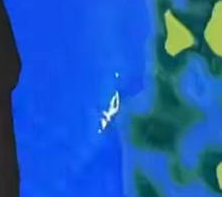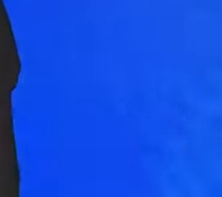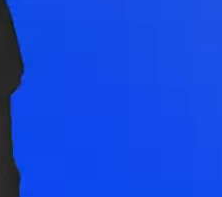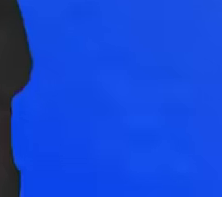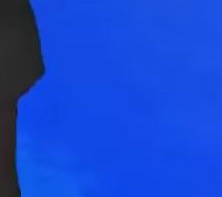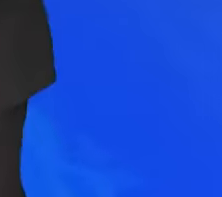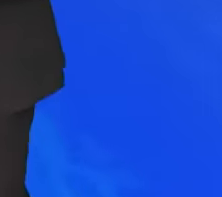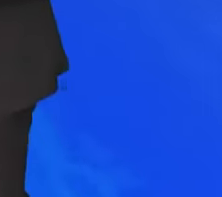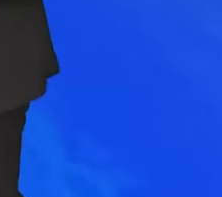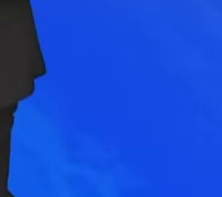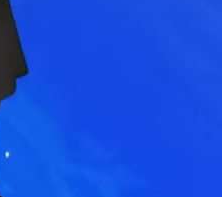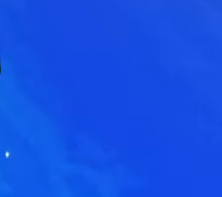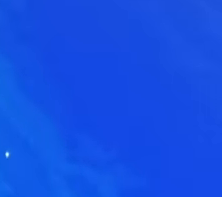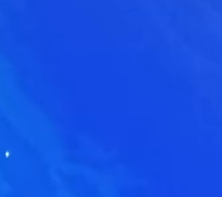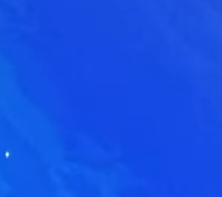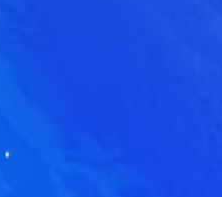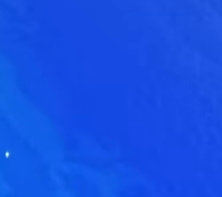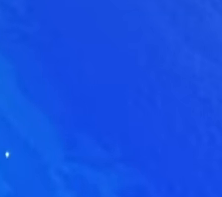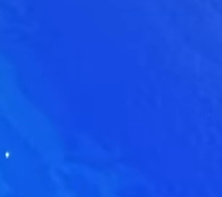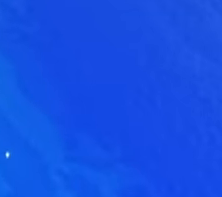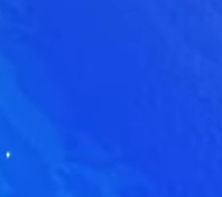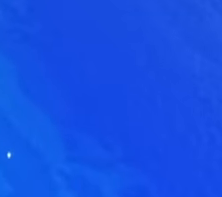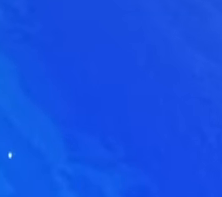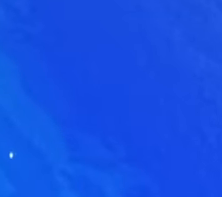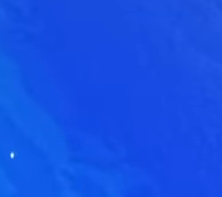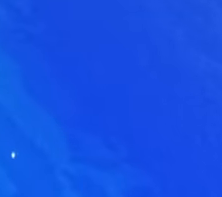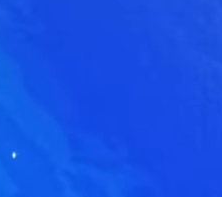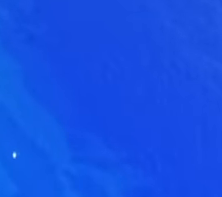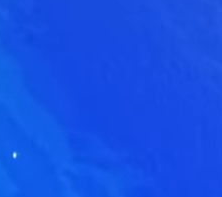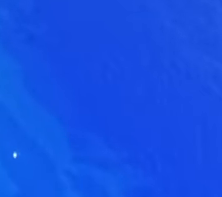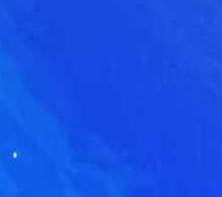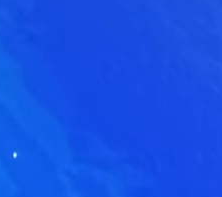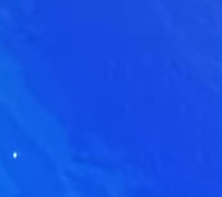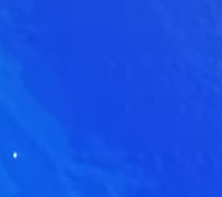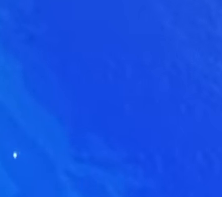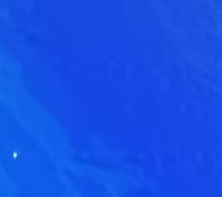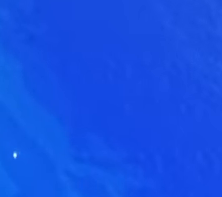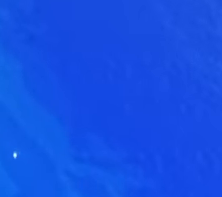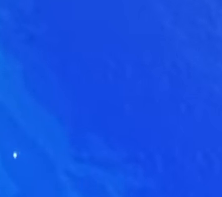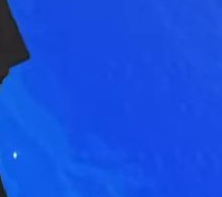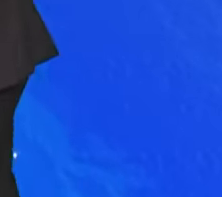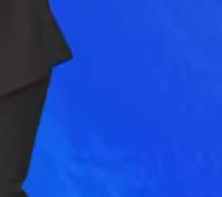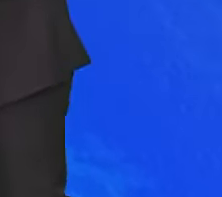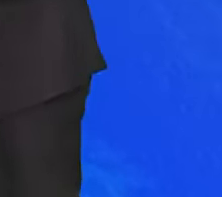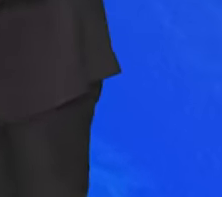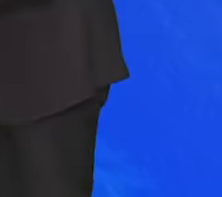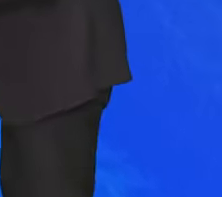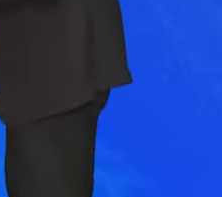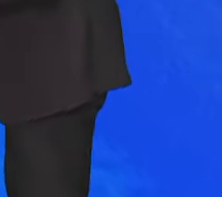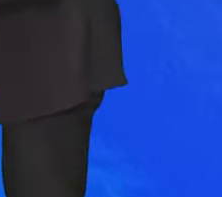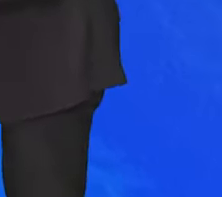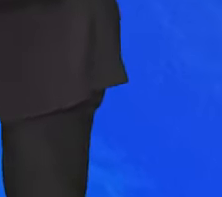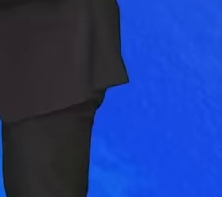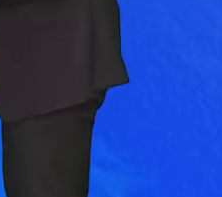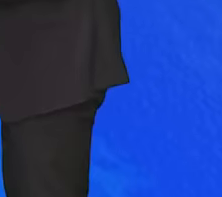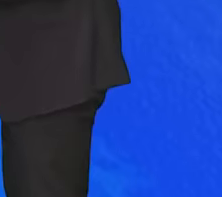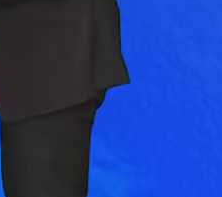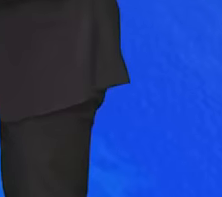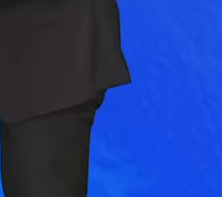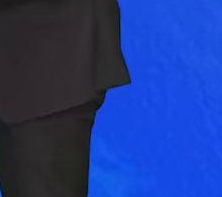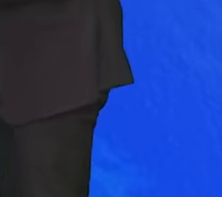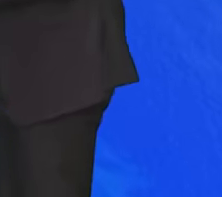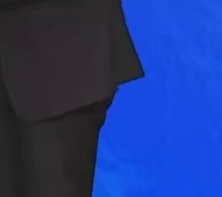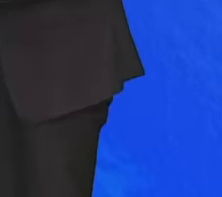ulan bandang umaga dyan po sa may Zamboanga City at sa Basilan. Meron din po mga pag-ulan dyan sa may Davao Oriental at